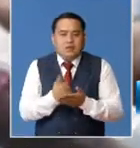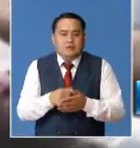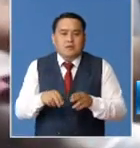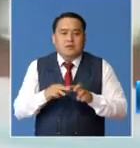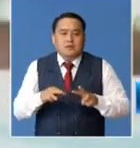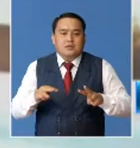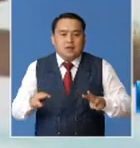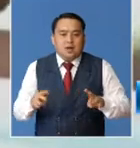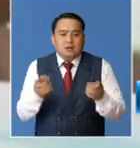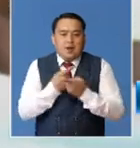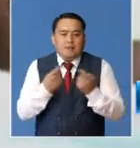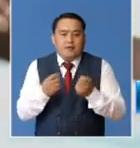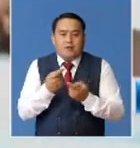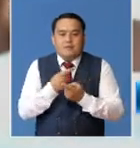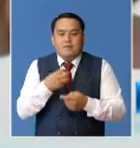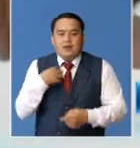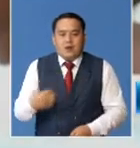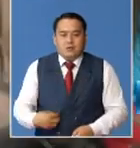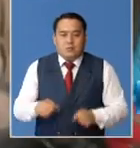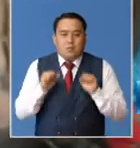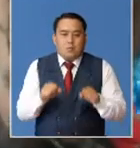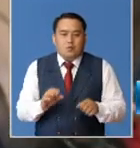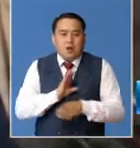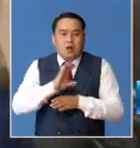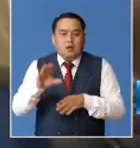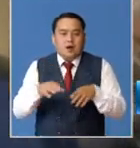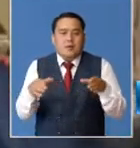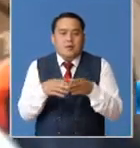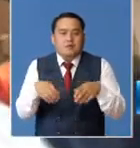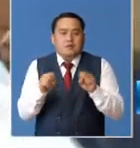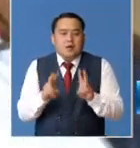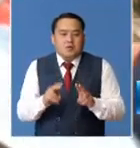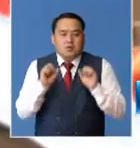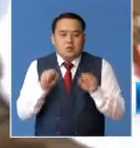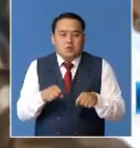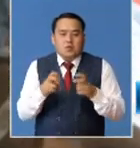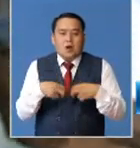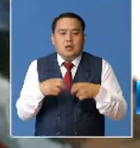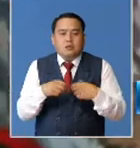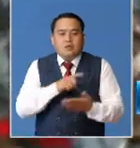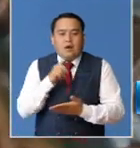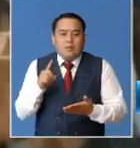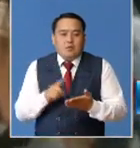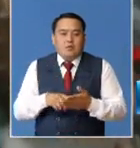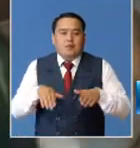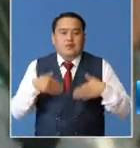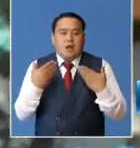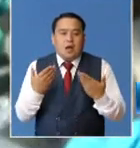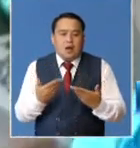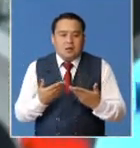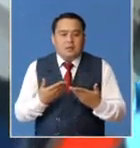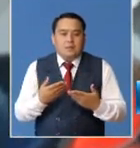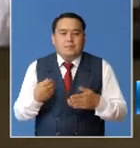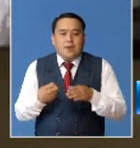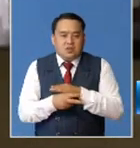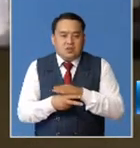Конте. Также есть информация, что Франция может направить на место команду специалистов, которые будут рассматривать вопросы мигрантов на предоставление им статуса